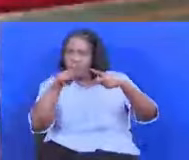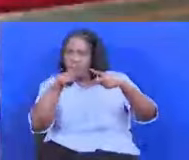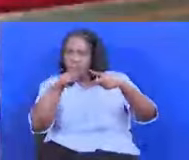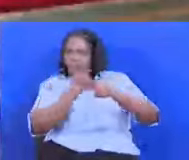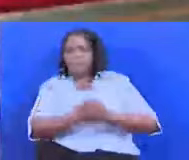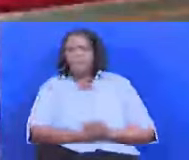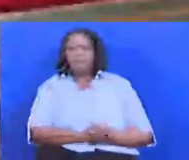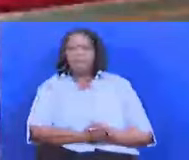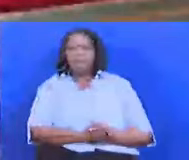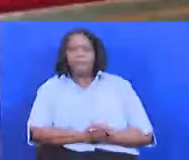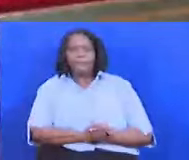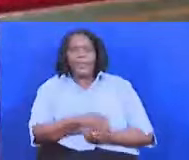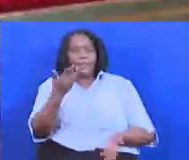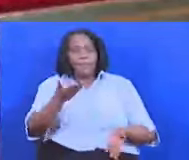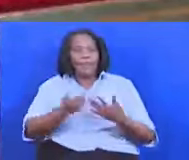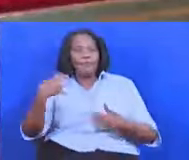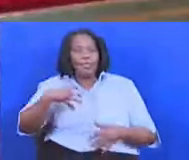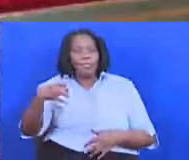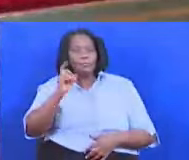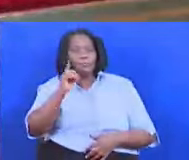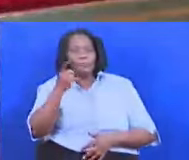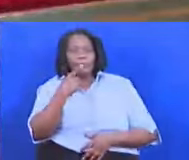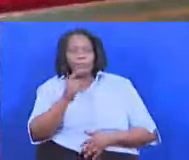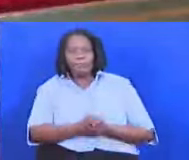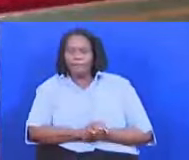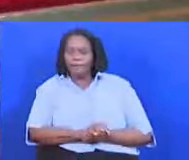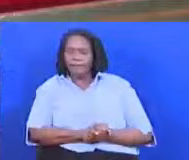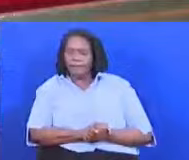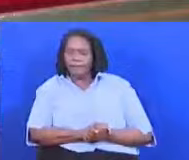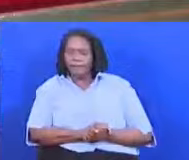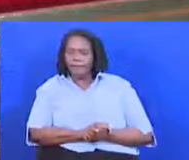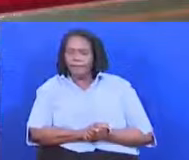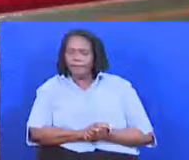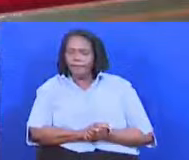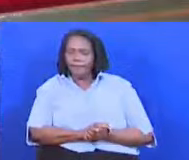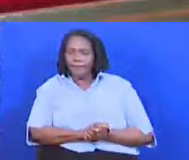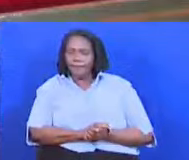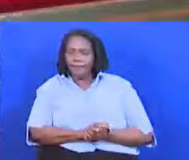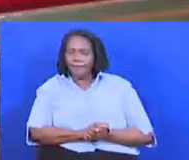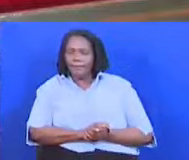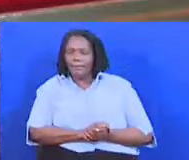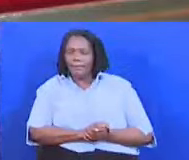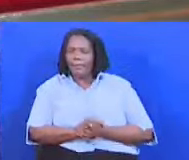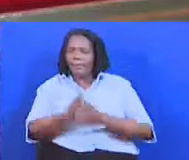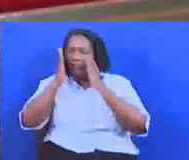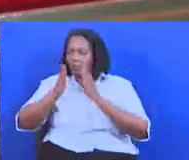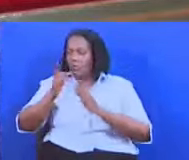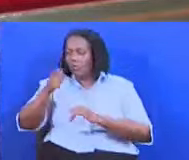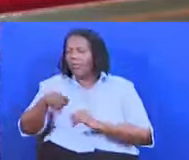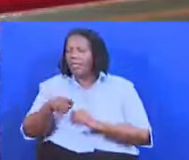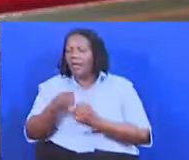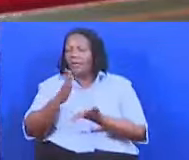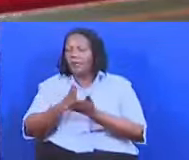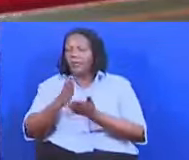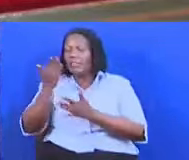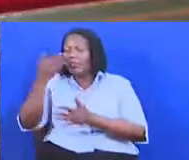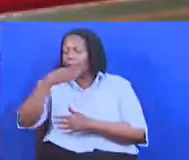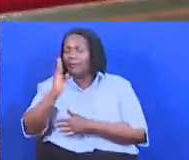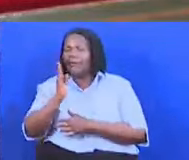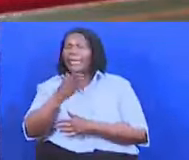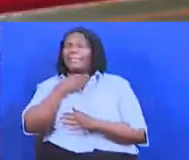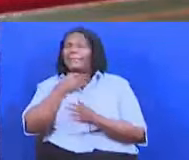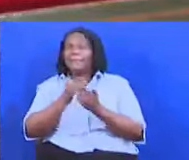Mheshimiwa Naibu Waziri, majibu. Asante. Mheshimiwa Speaker, serikali ina nia